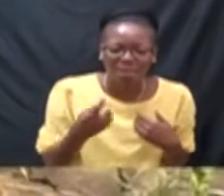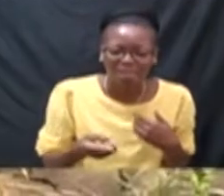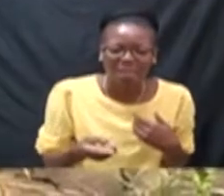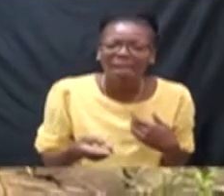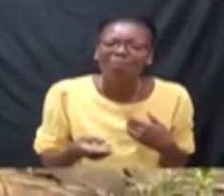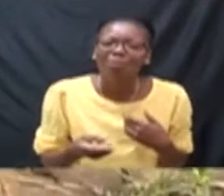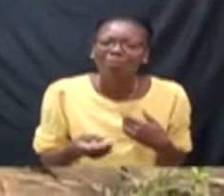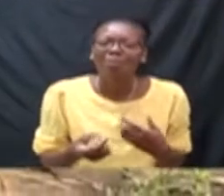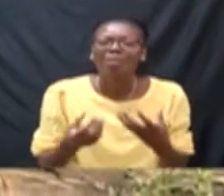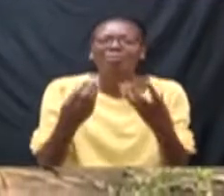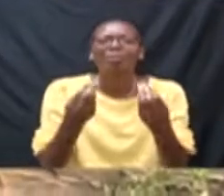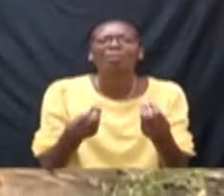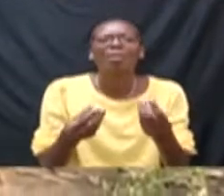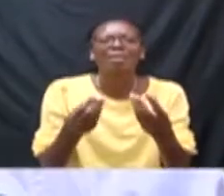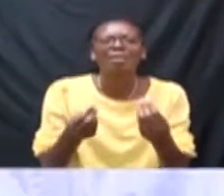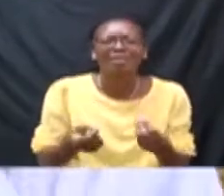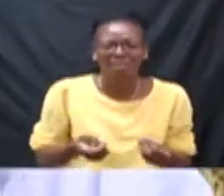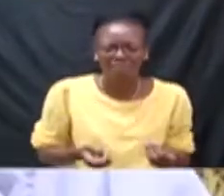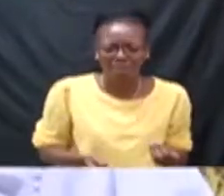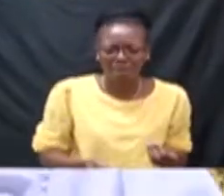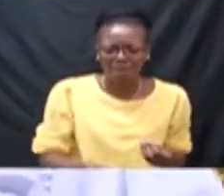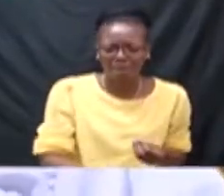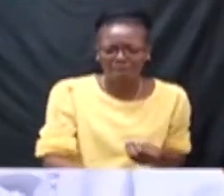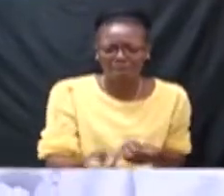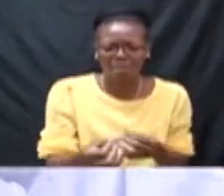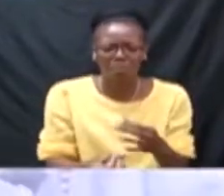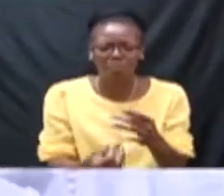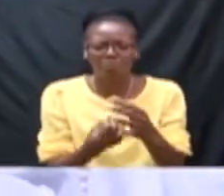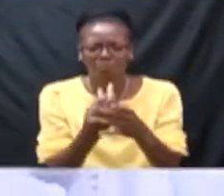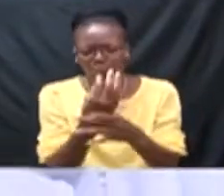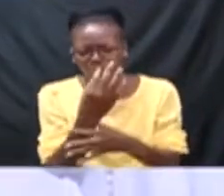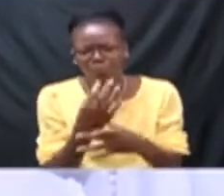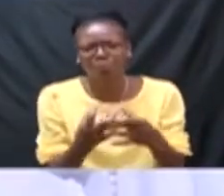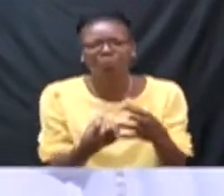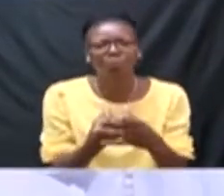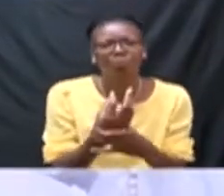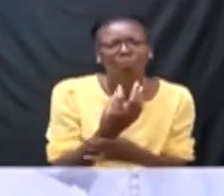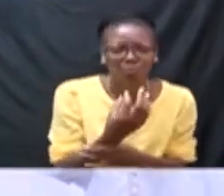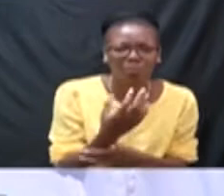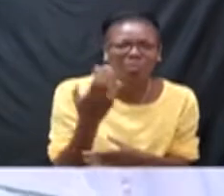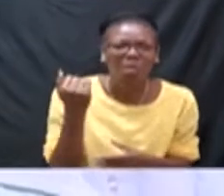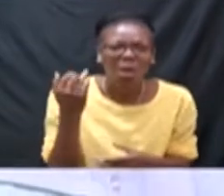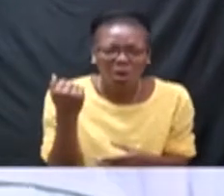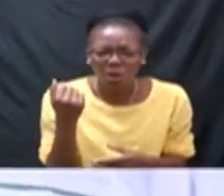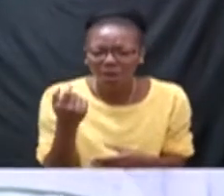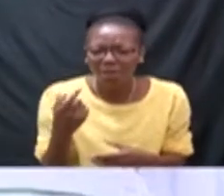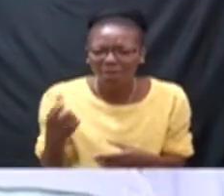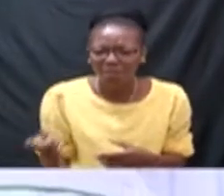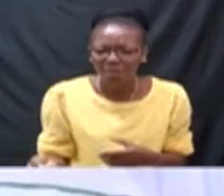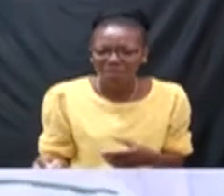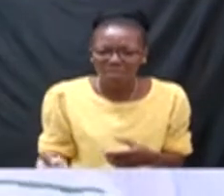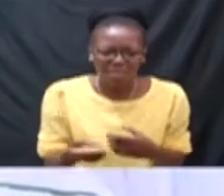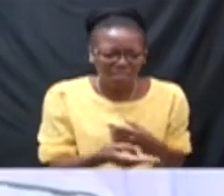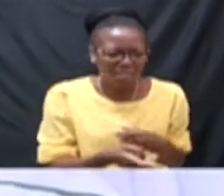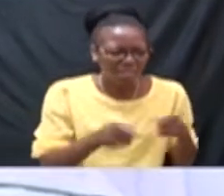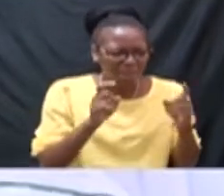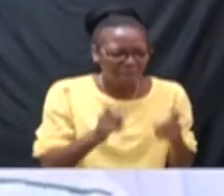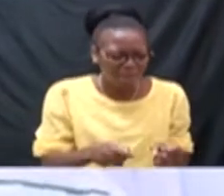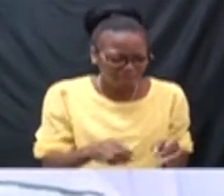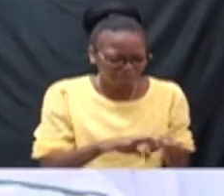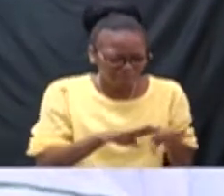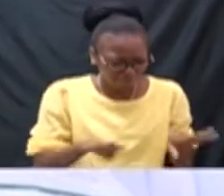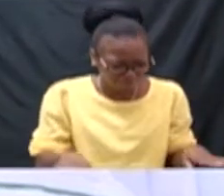rahisi leo compared to kukuza ile ya irrigated. Kwa sababu ile lazima uweke kwa nasari,